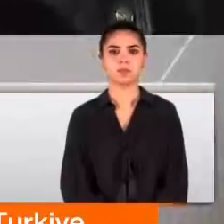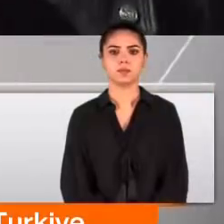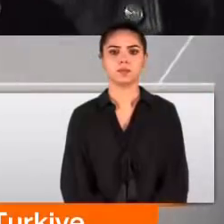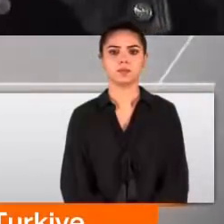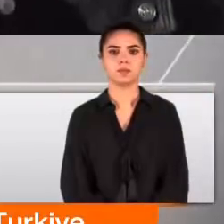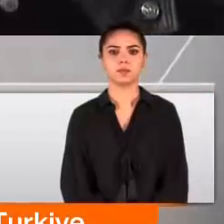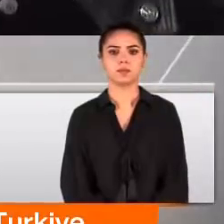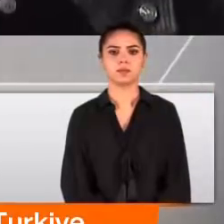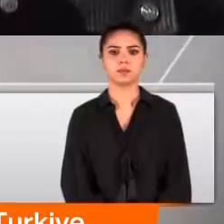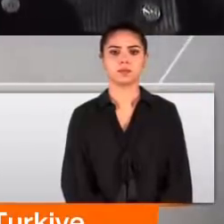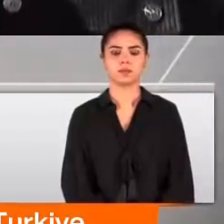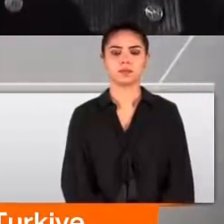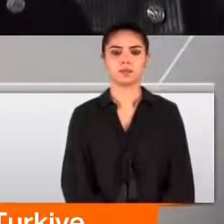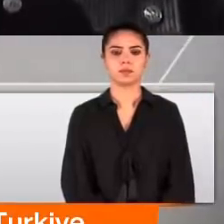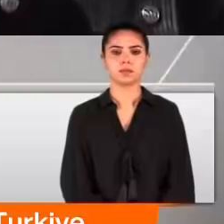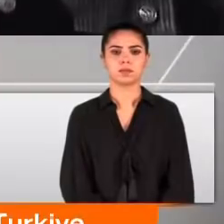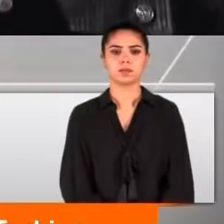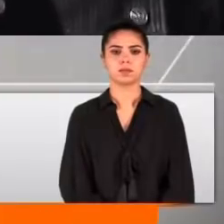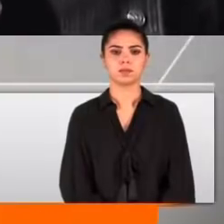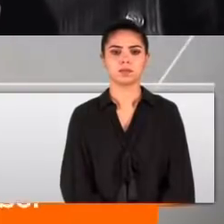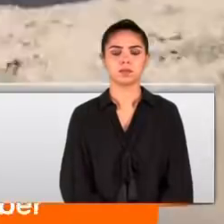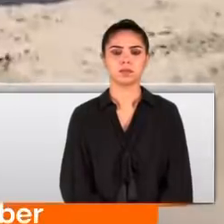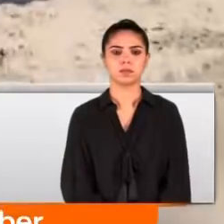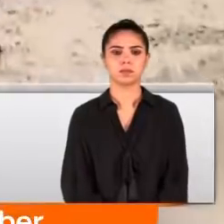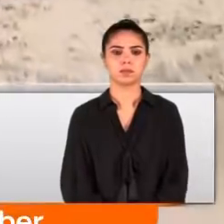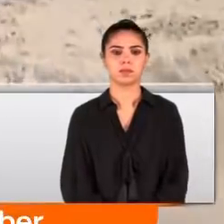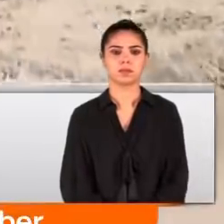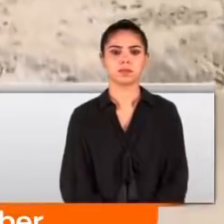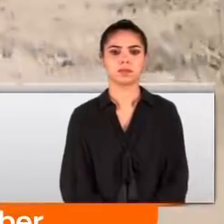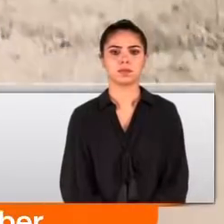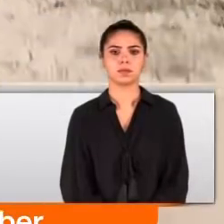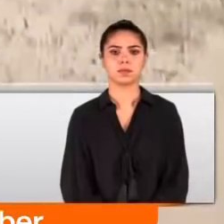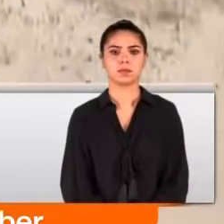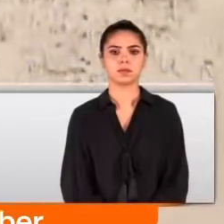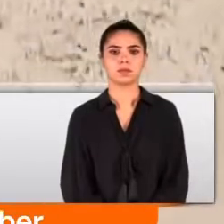Olacak diye bir şeyler de korkuyoruz yani, böyle göçük olur falan diye.